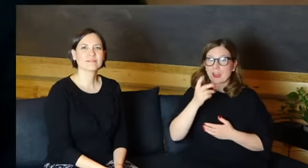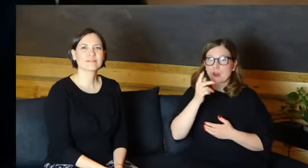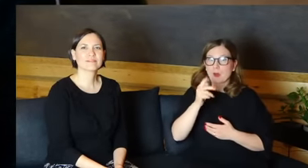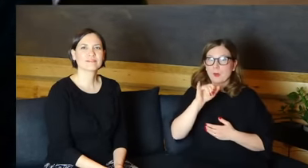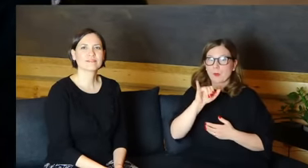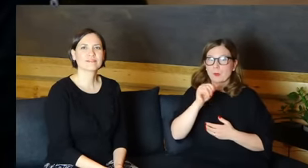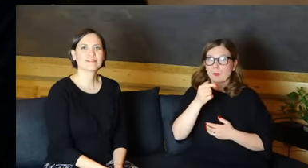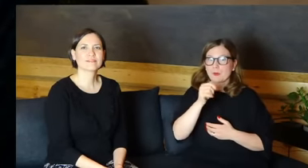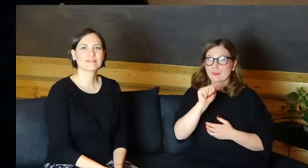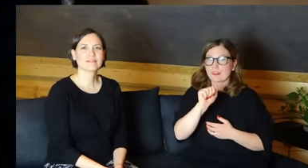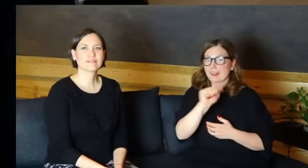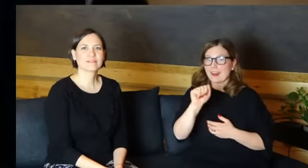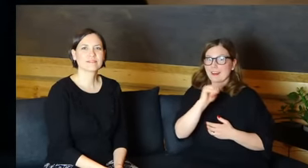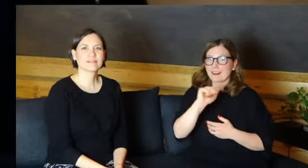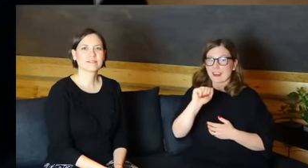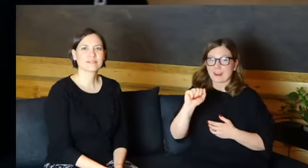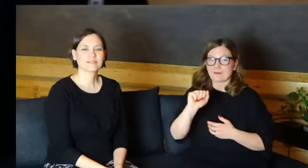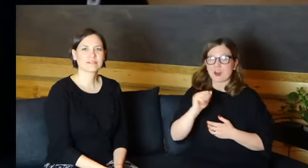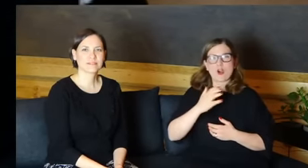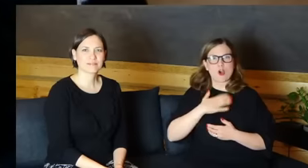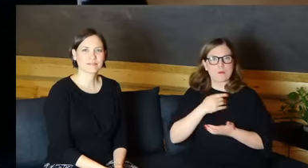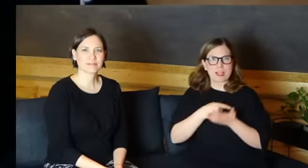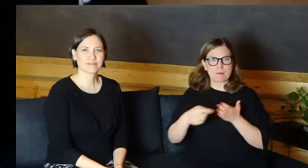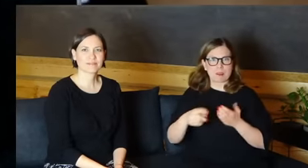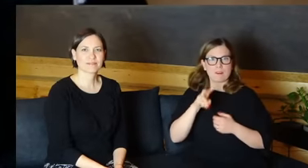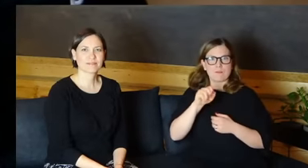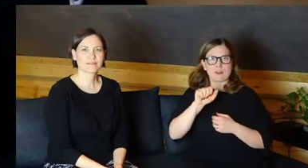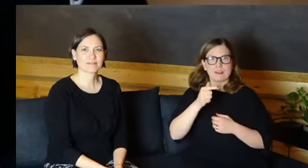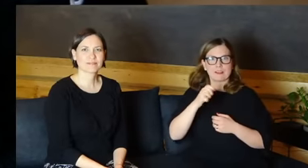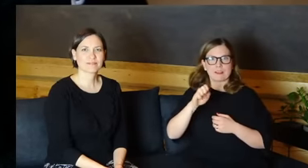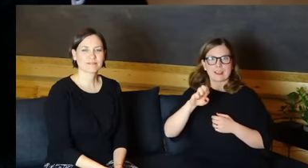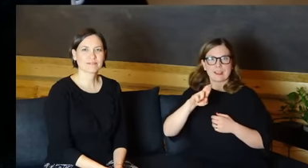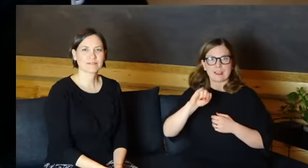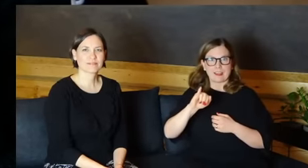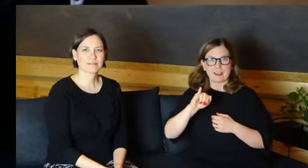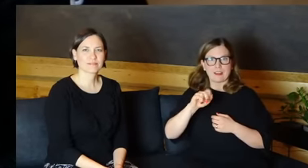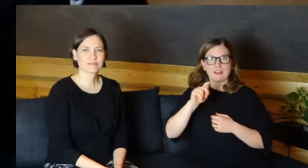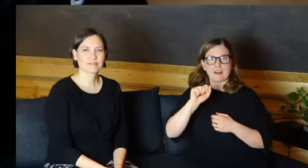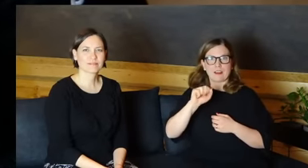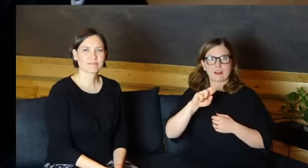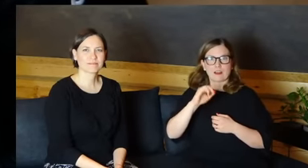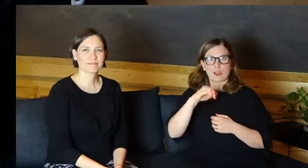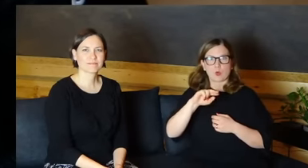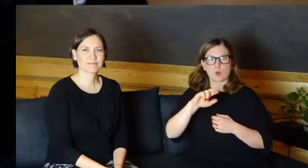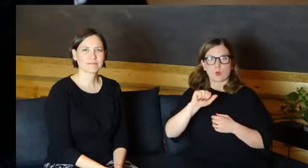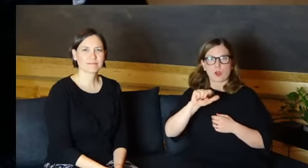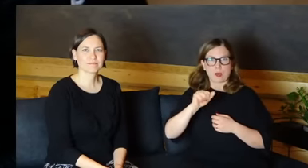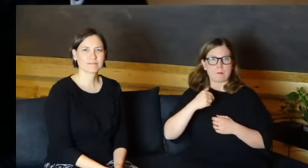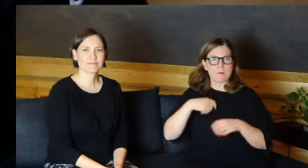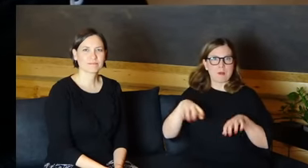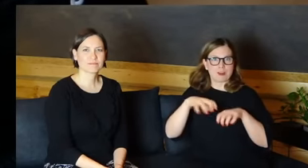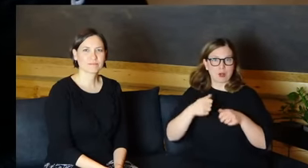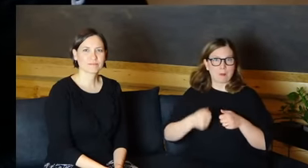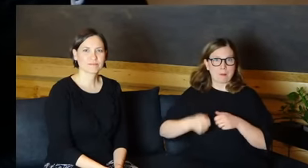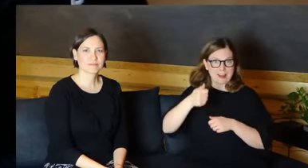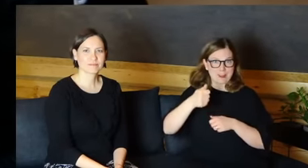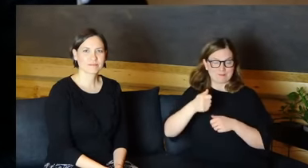minun nimi on Valtteri Karjula. Olen markkinointipäällikkö täällä perustavalla ja sitten tämän illan